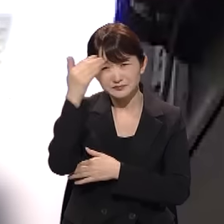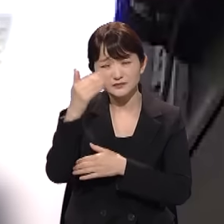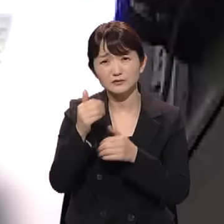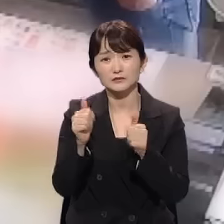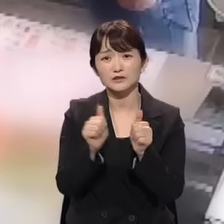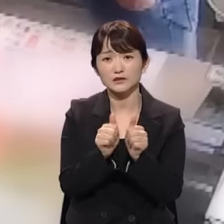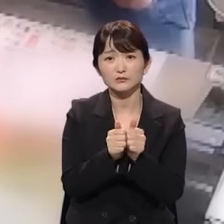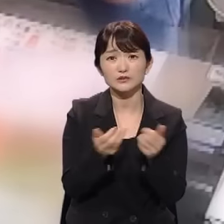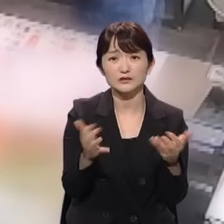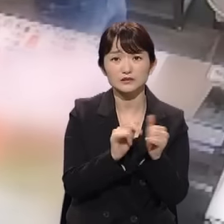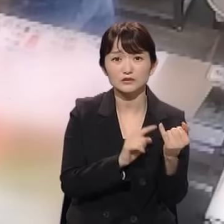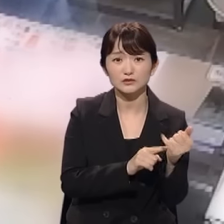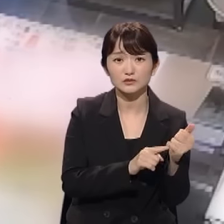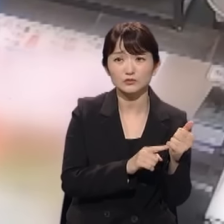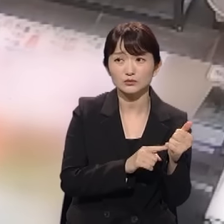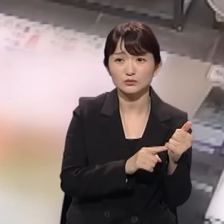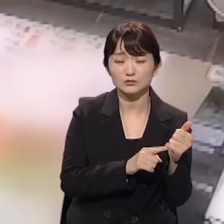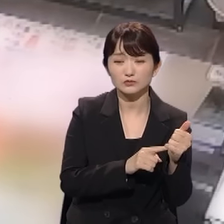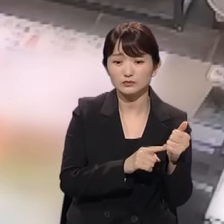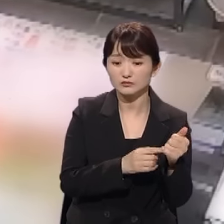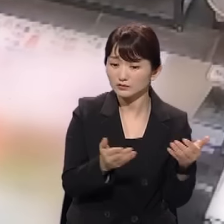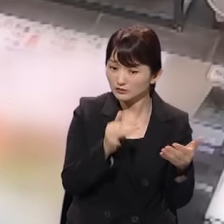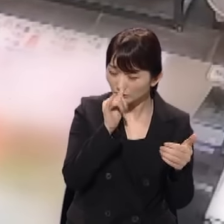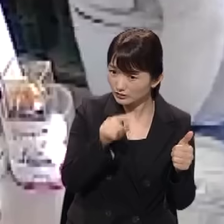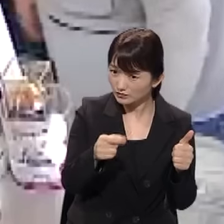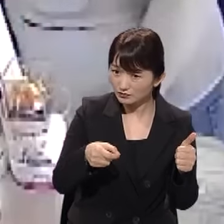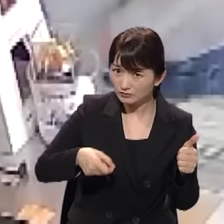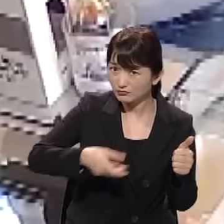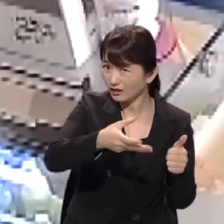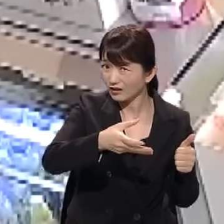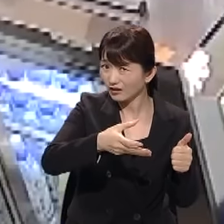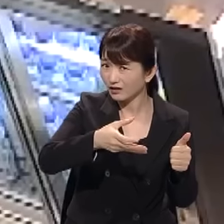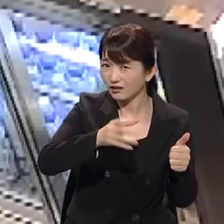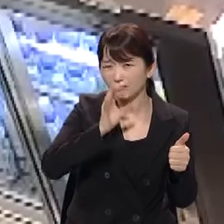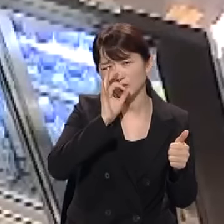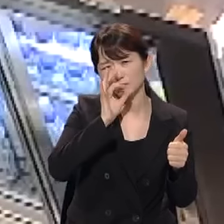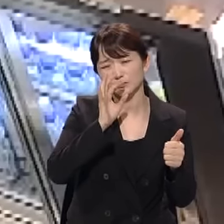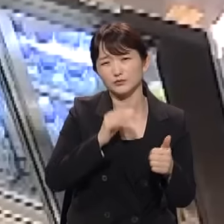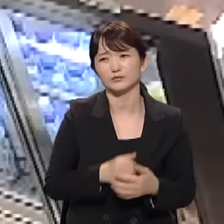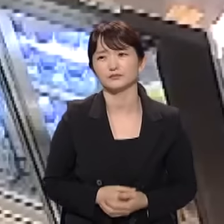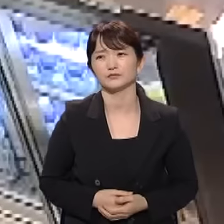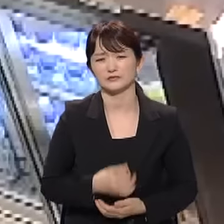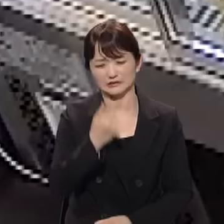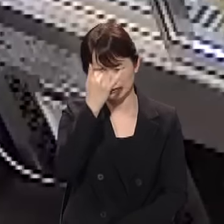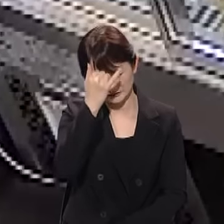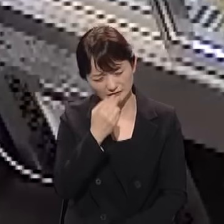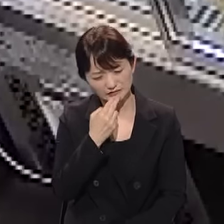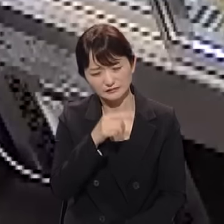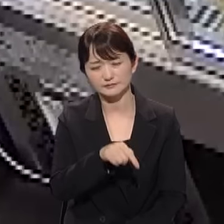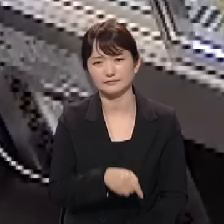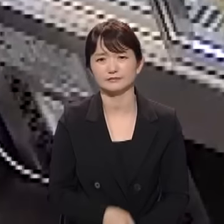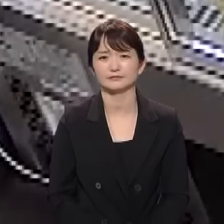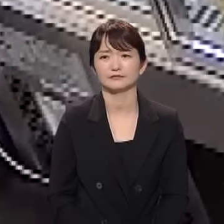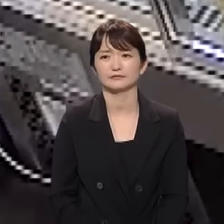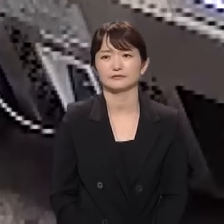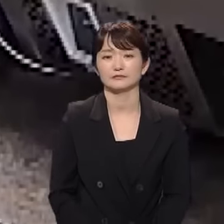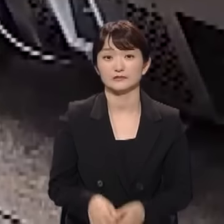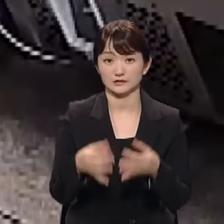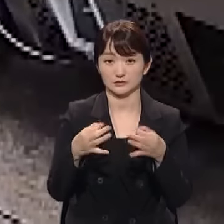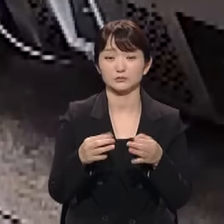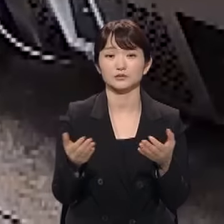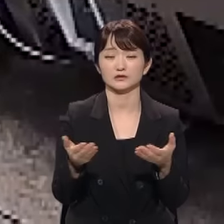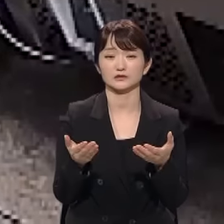점원이 저기 있었다? 저랬을 수 있을까요? 아, 그러게요. 좀 너무 좀 무례하네요. 지금 이 금요일 날